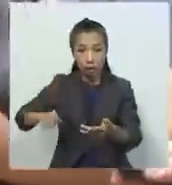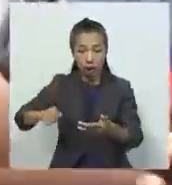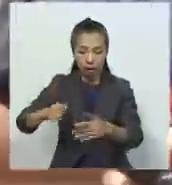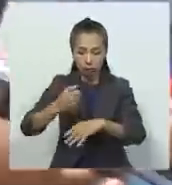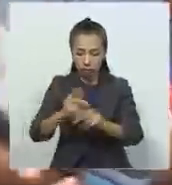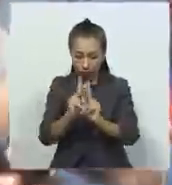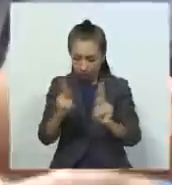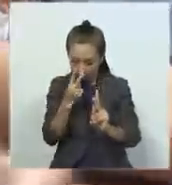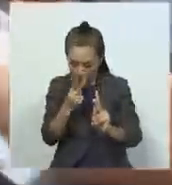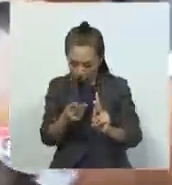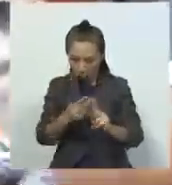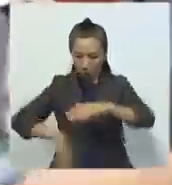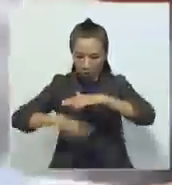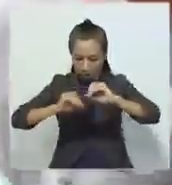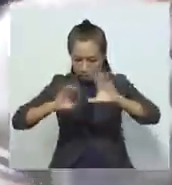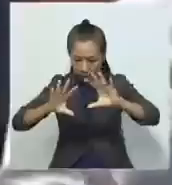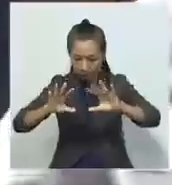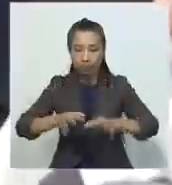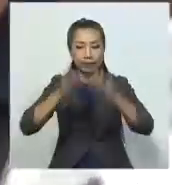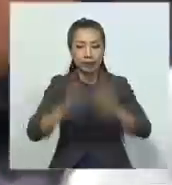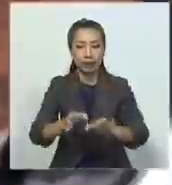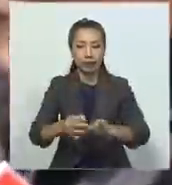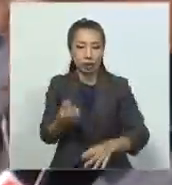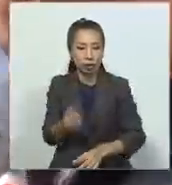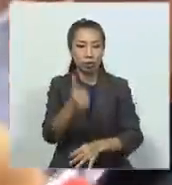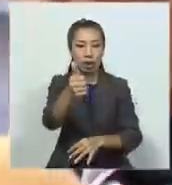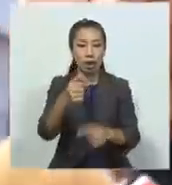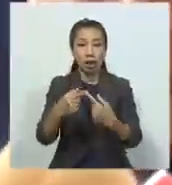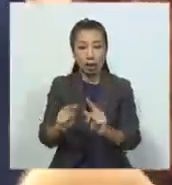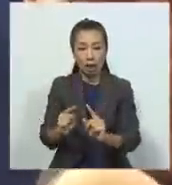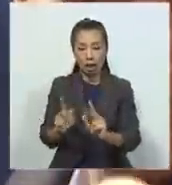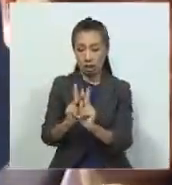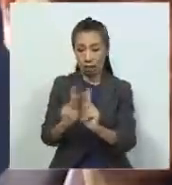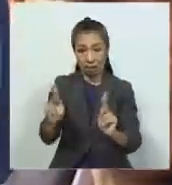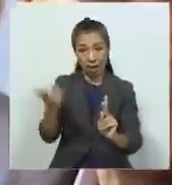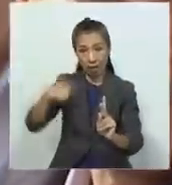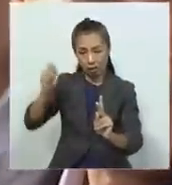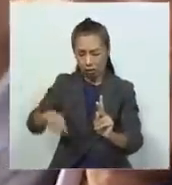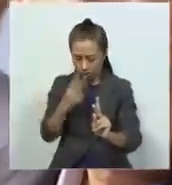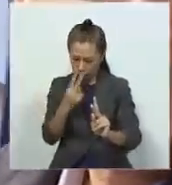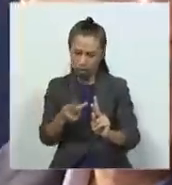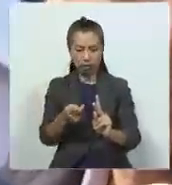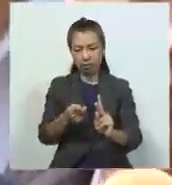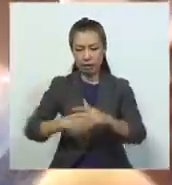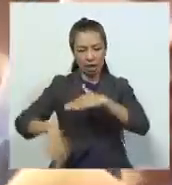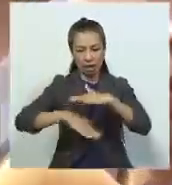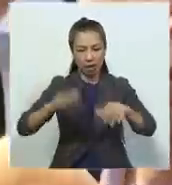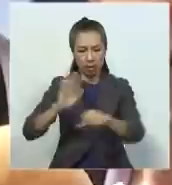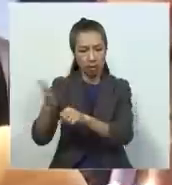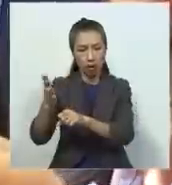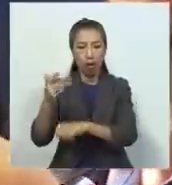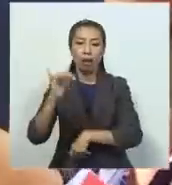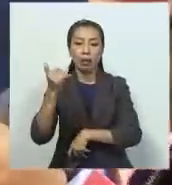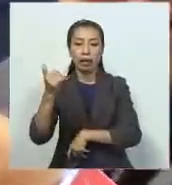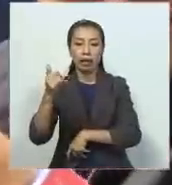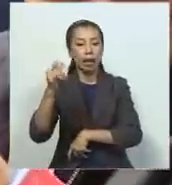ชัดเจนแล้วก็จะสามารถลงมติวินิจฉัยได้ทันทีแต่หากที่ประชุมคณะตุลาการเห็นว่ายังมีหลักฐานไม่เพียงพออาจจะ